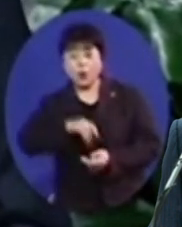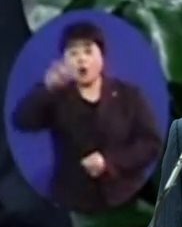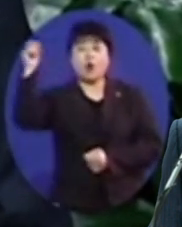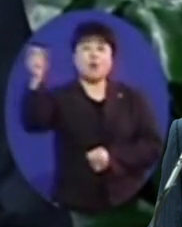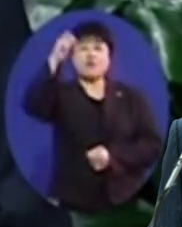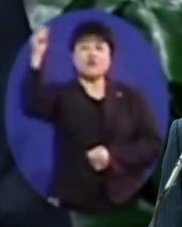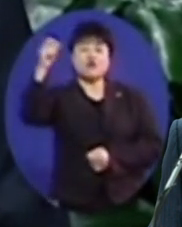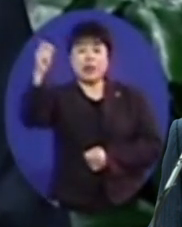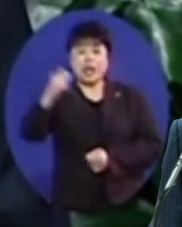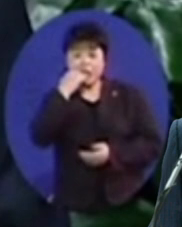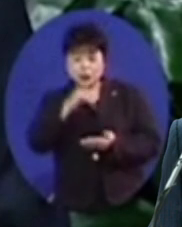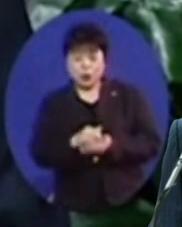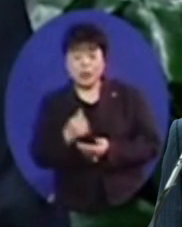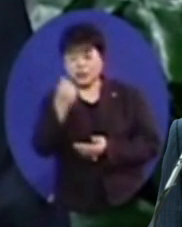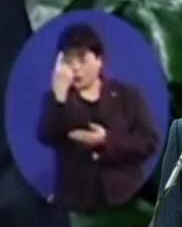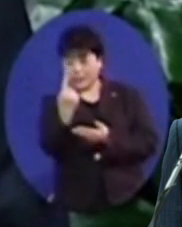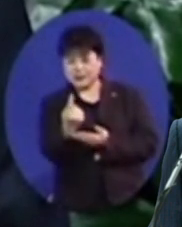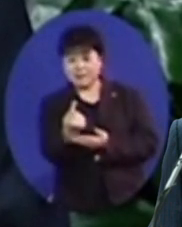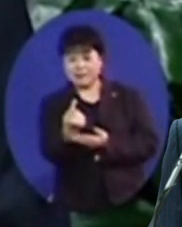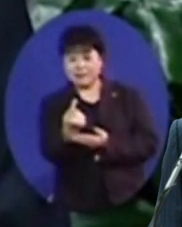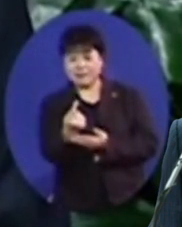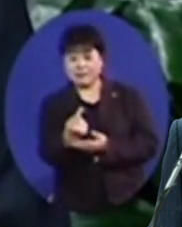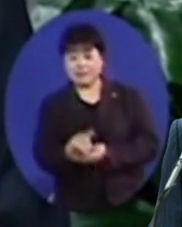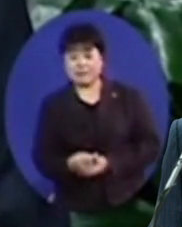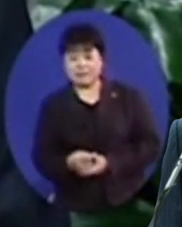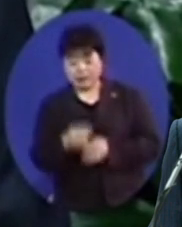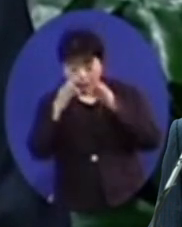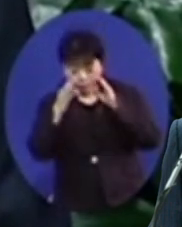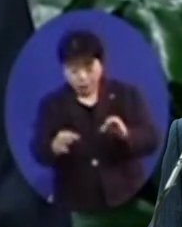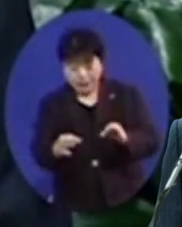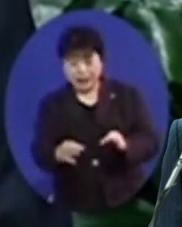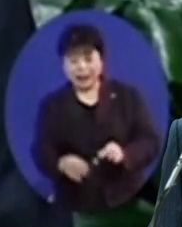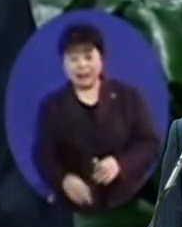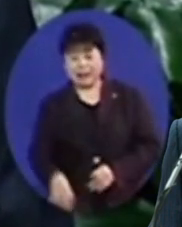물맷돌로 나오니까 이건 뭐 사람을 어떻게 넘겼냐.